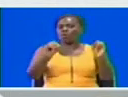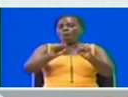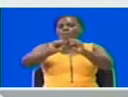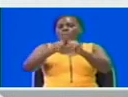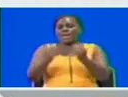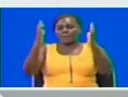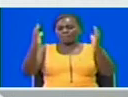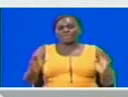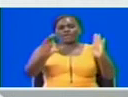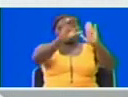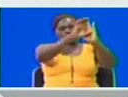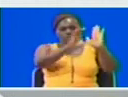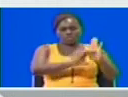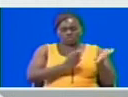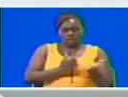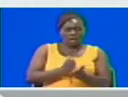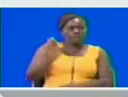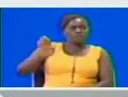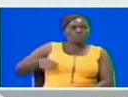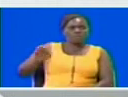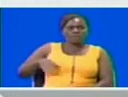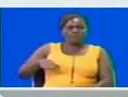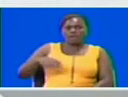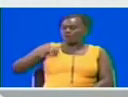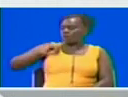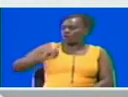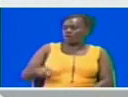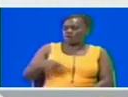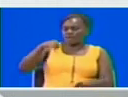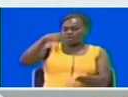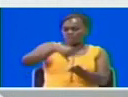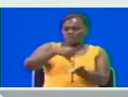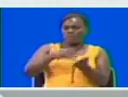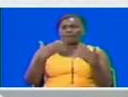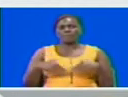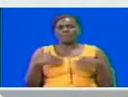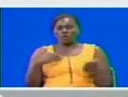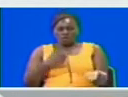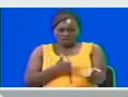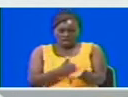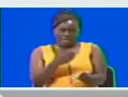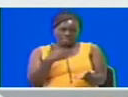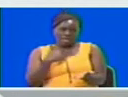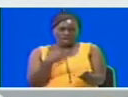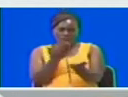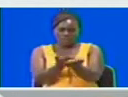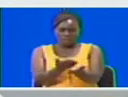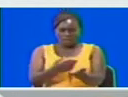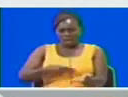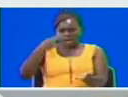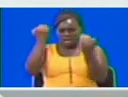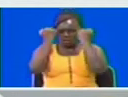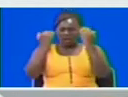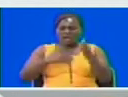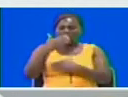mkubwa wa katiba na haki za wanawake. Ameamuru kwamba wahusika kwenye kesi hii wana haki ya kuwasilisha ombi kwa jaji mkuu baada ya